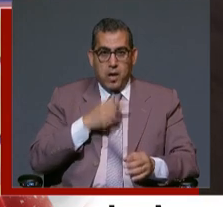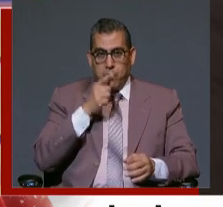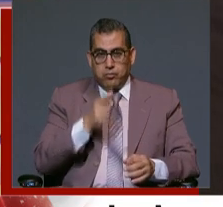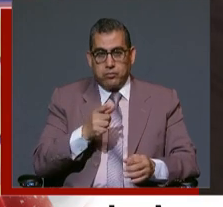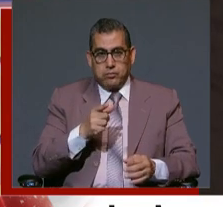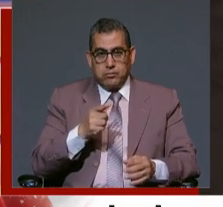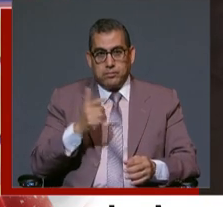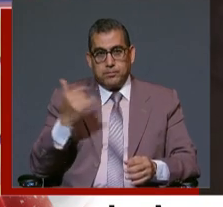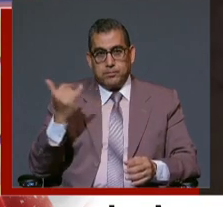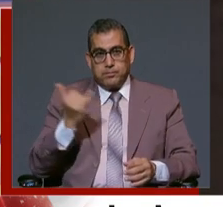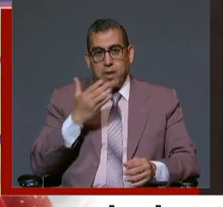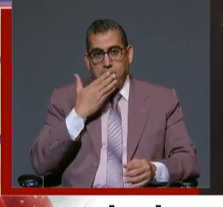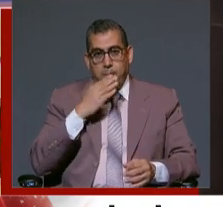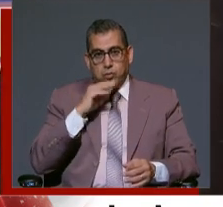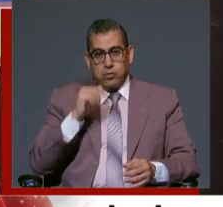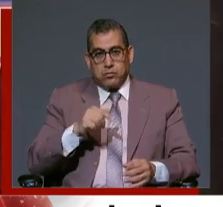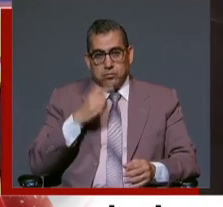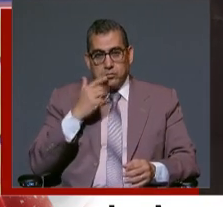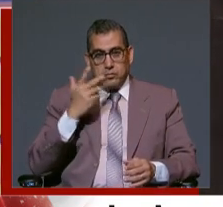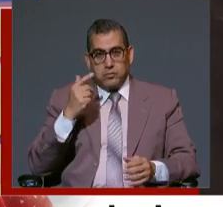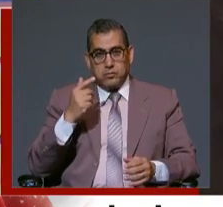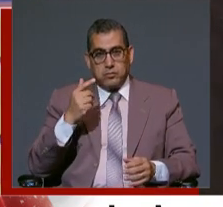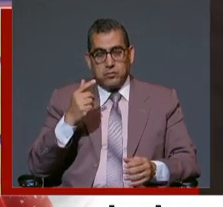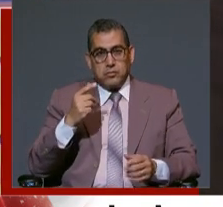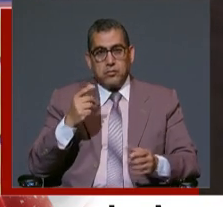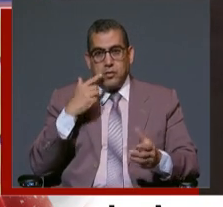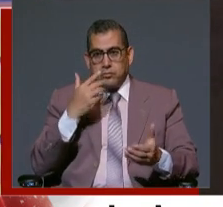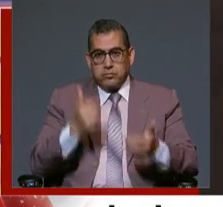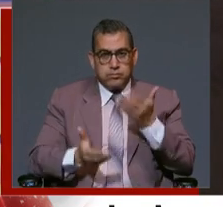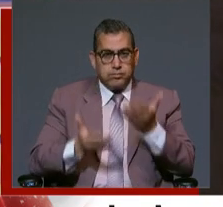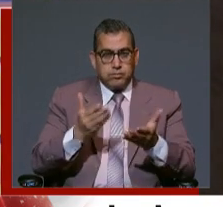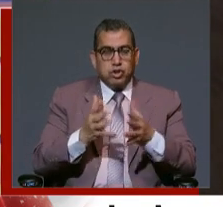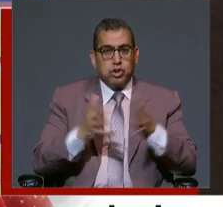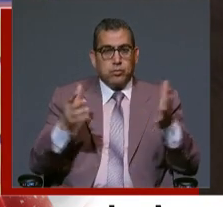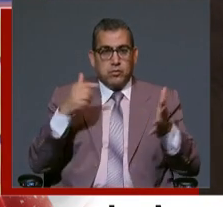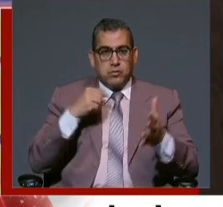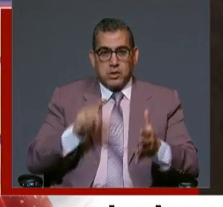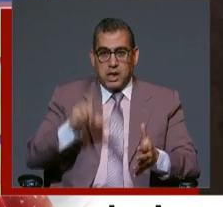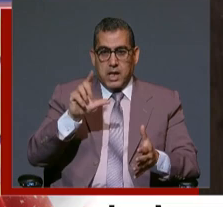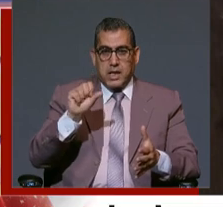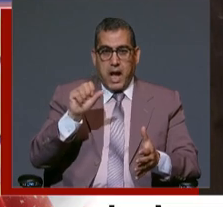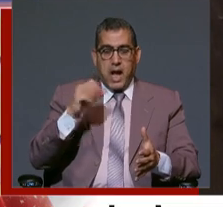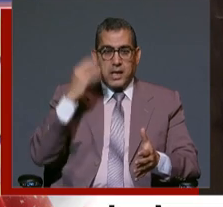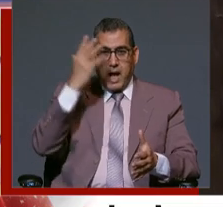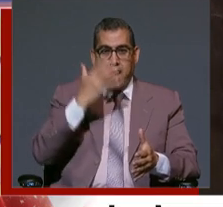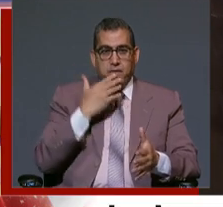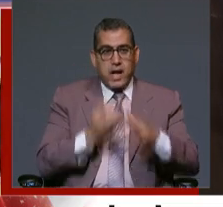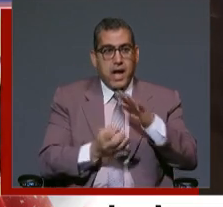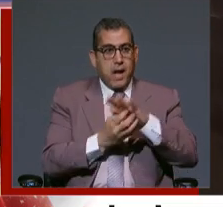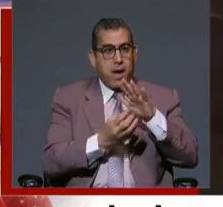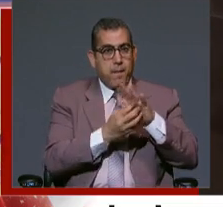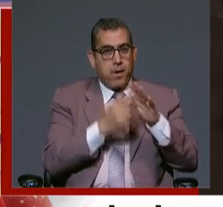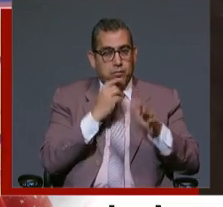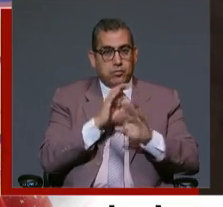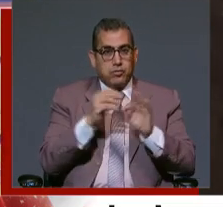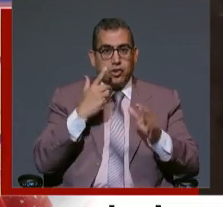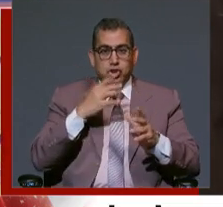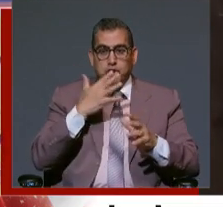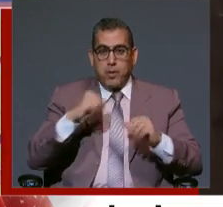يعني الحمد لله كان في انتخابات كبيرة جدا لرئاسة الاتحاد الأفريقي للجامعات الحقيقة في المجالين الشباب